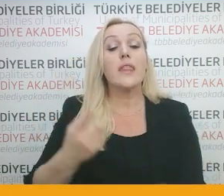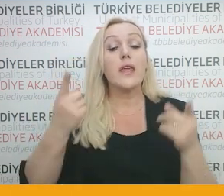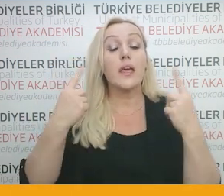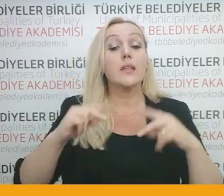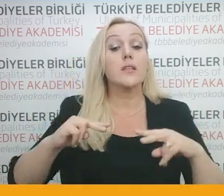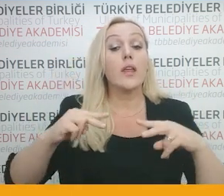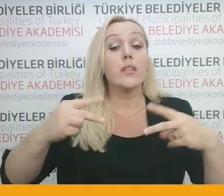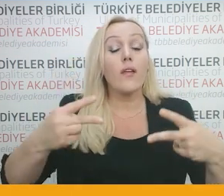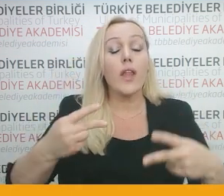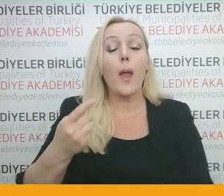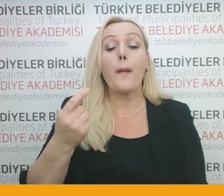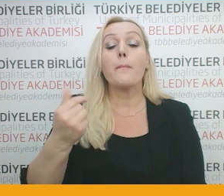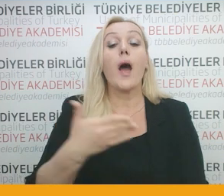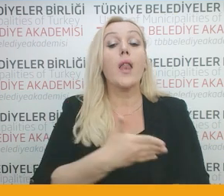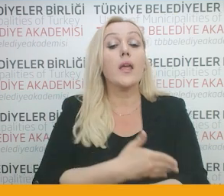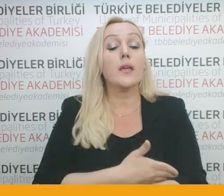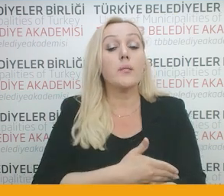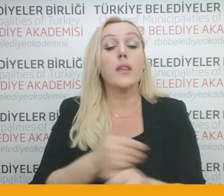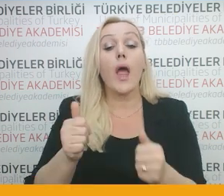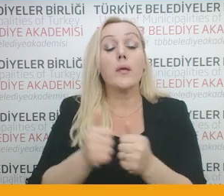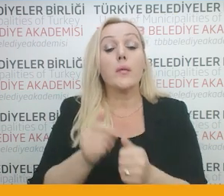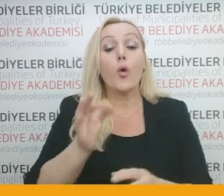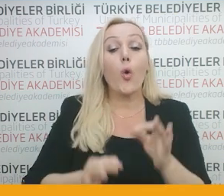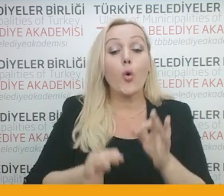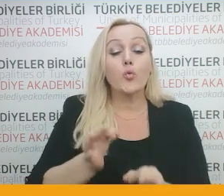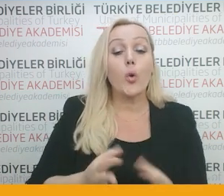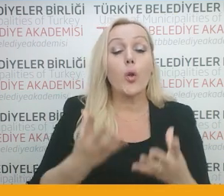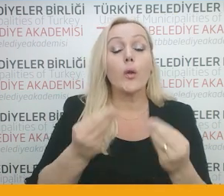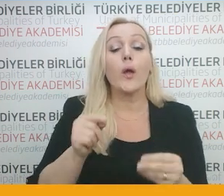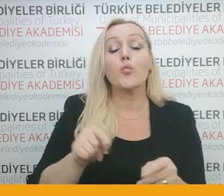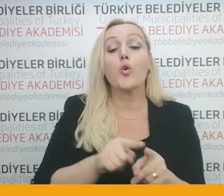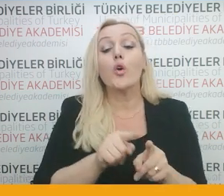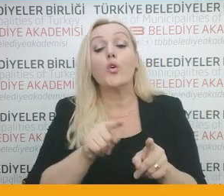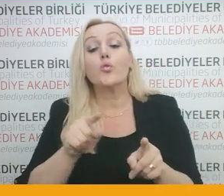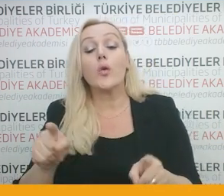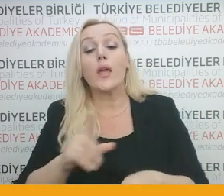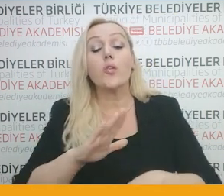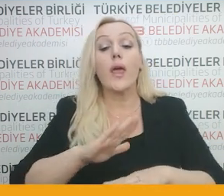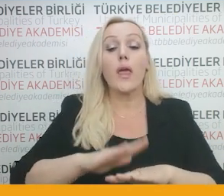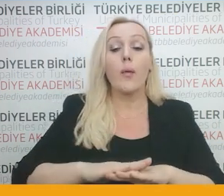Burada mali hizmetler birimiyle, iş denetim birimiyle kontrollü bir şekilde bu süreci yerine getirir.